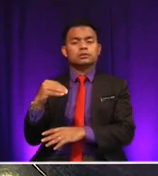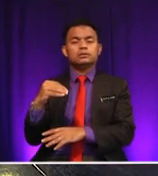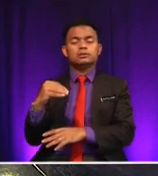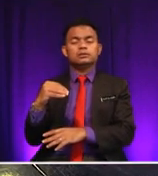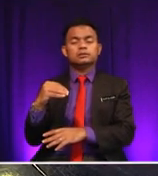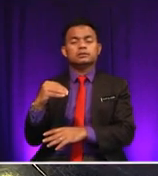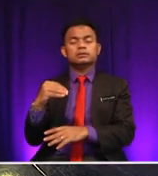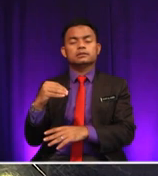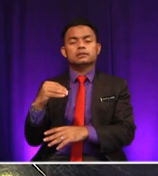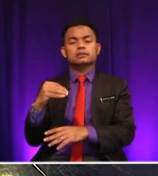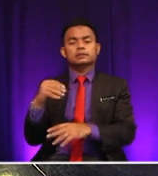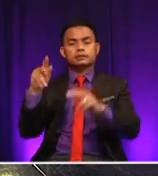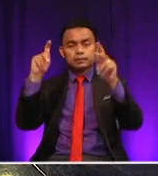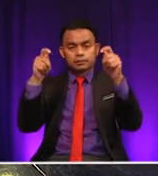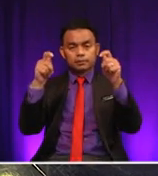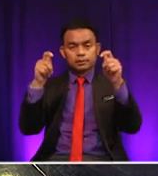batang